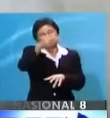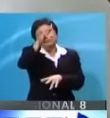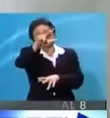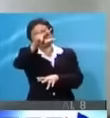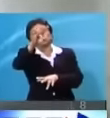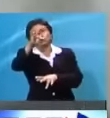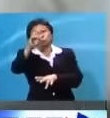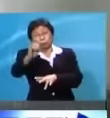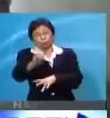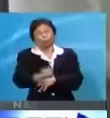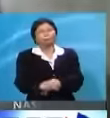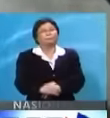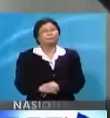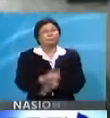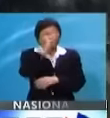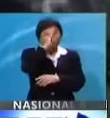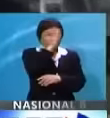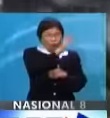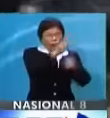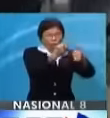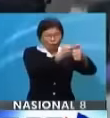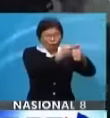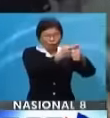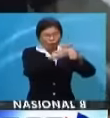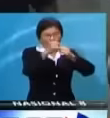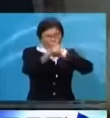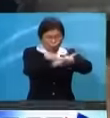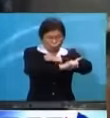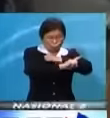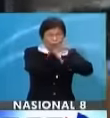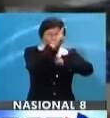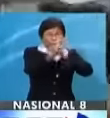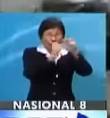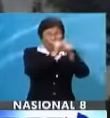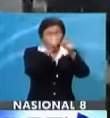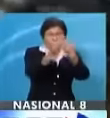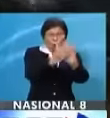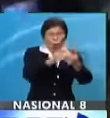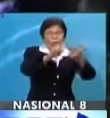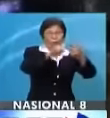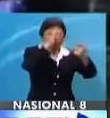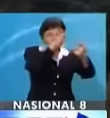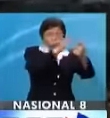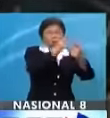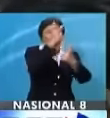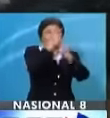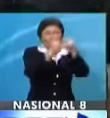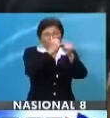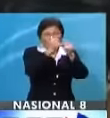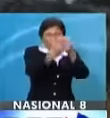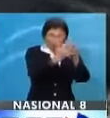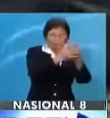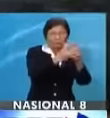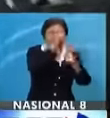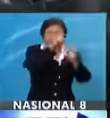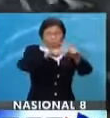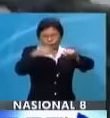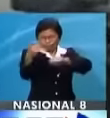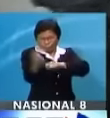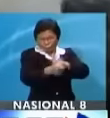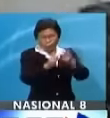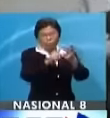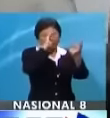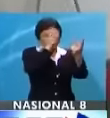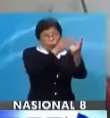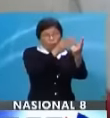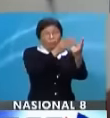MH370. Bagi pertuduhan pertama, Bashir dihukum 2 tahun penjara, pertuduhan kedua 2 tahun penjara dengan 1 sebatan,